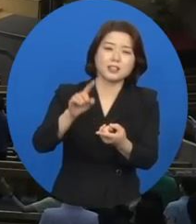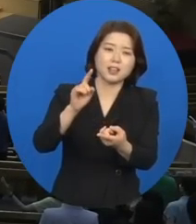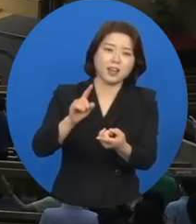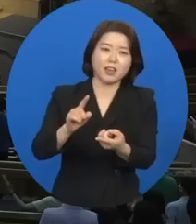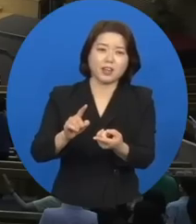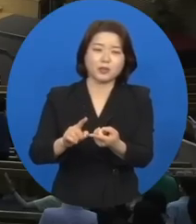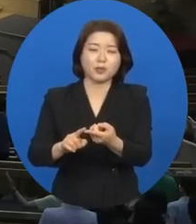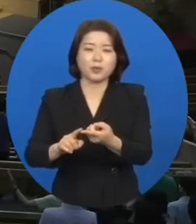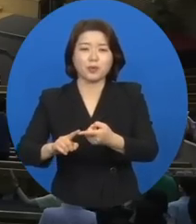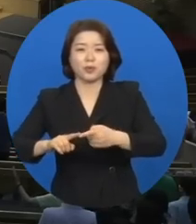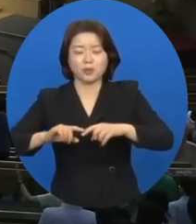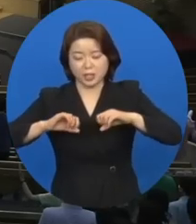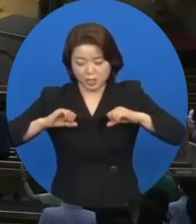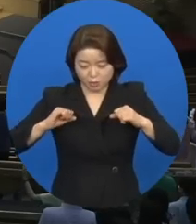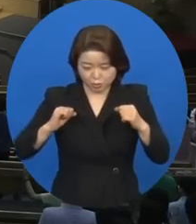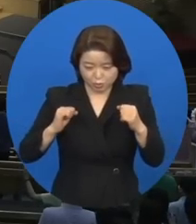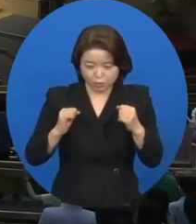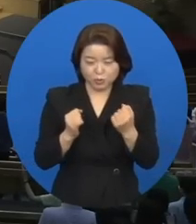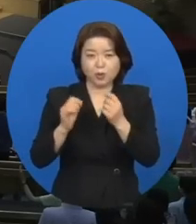이끄시는 대로